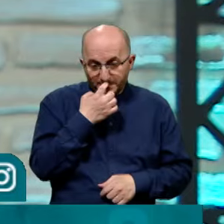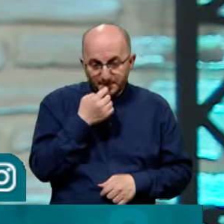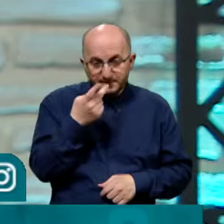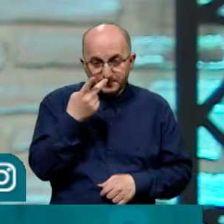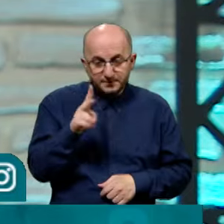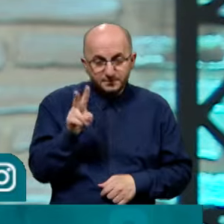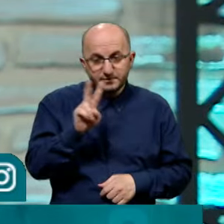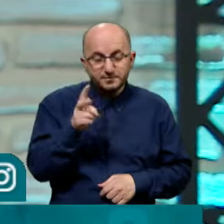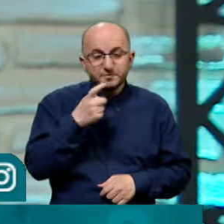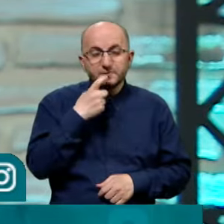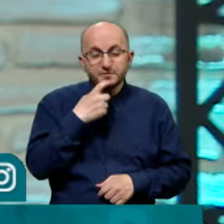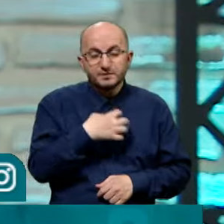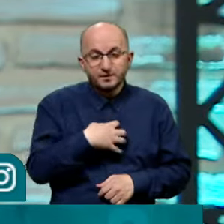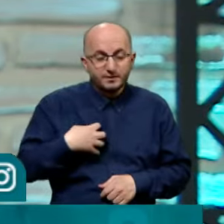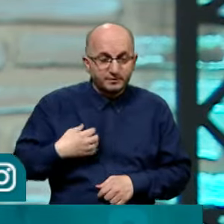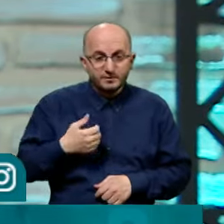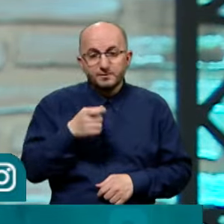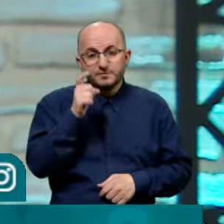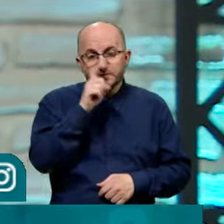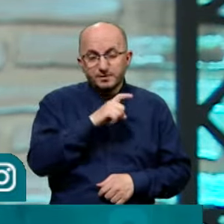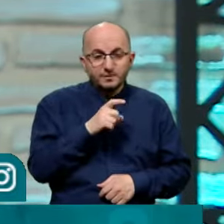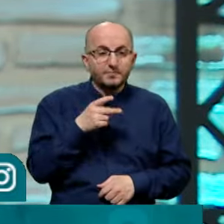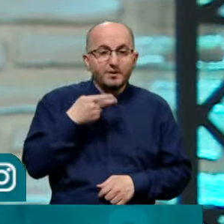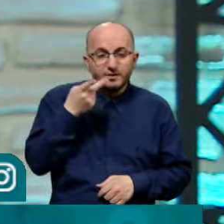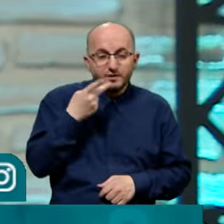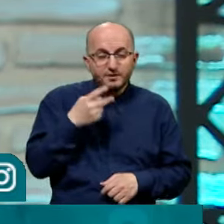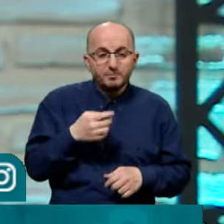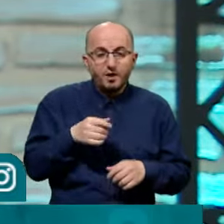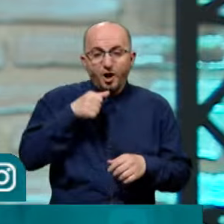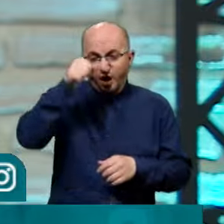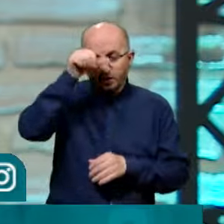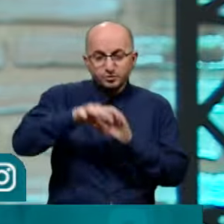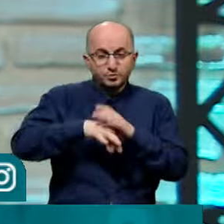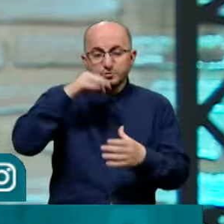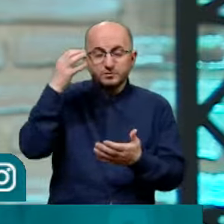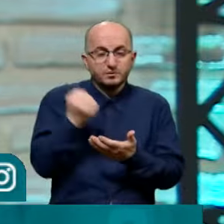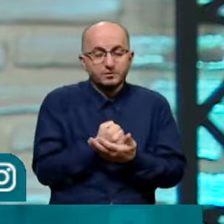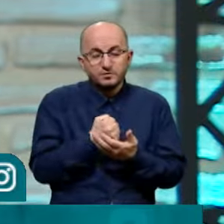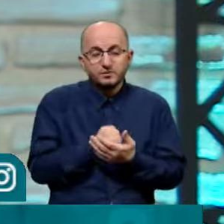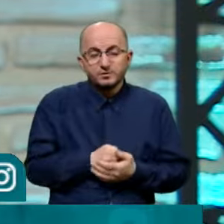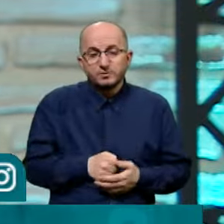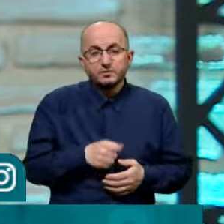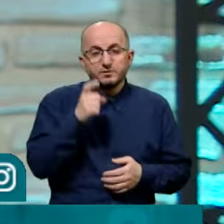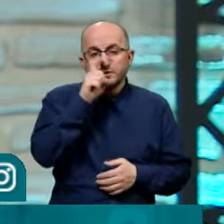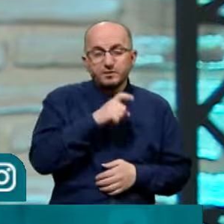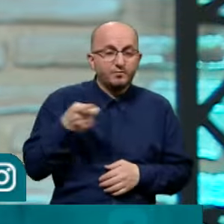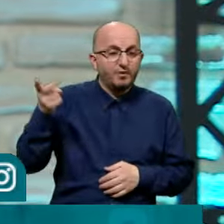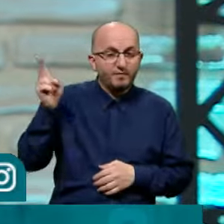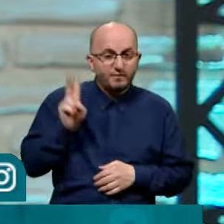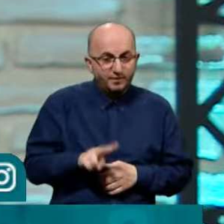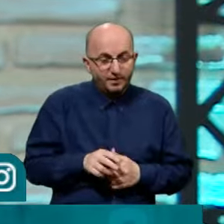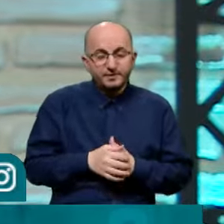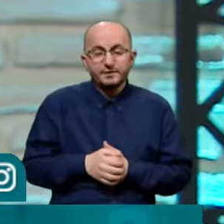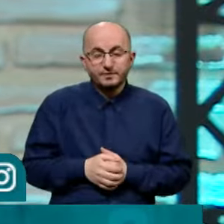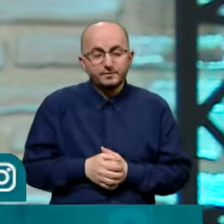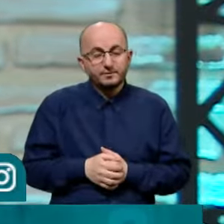2020 yılında annem, dayım ve yengeme haç çıktı kurada. Evet. Bu süreçte dayımı kaybettik. Allah rahmet 2021 eylesin.